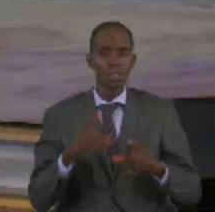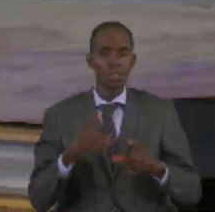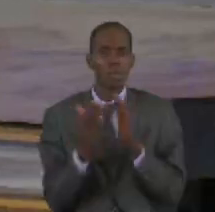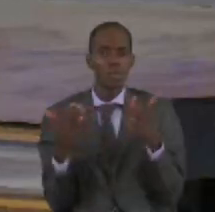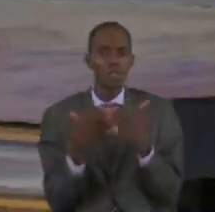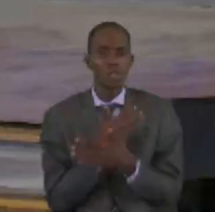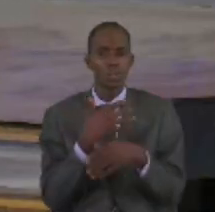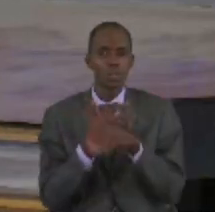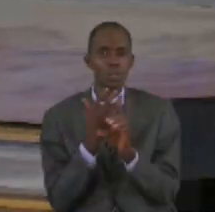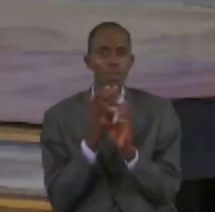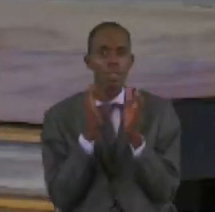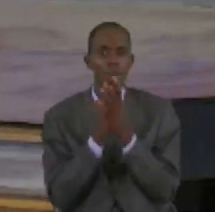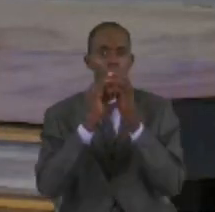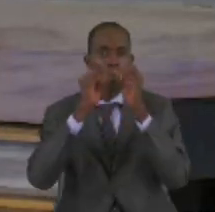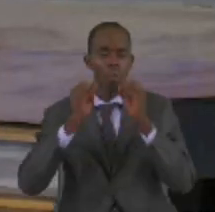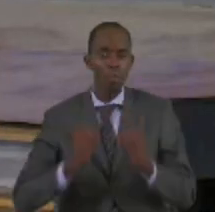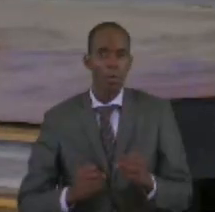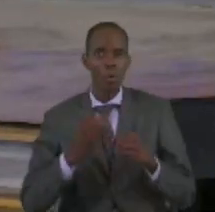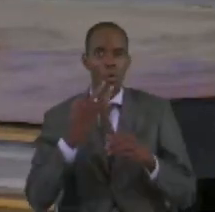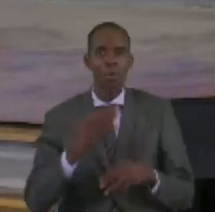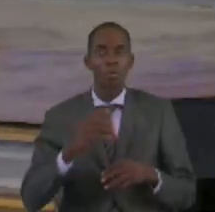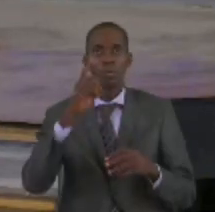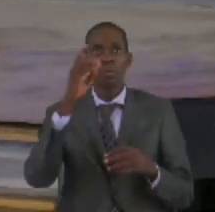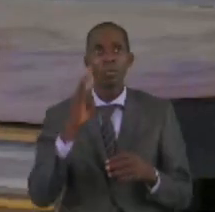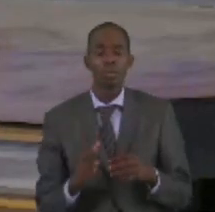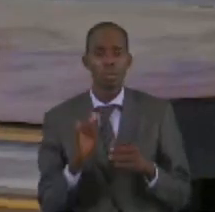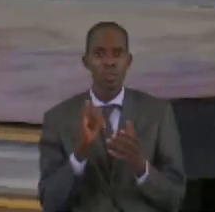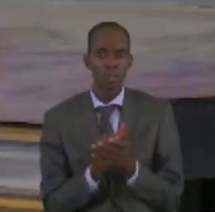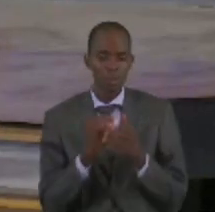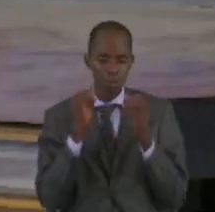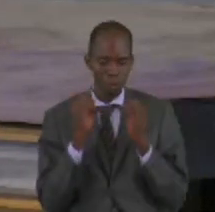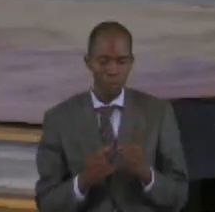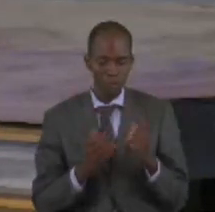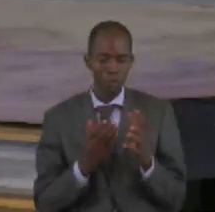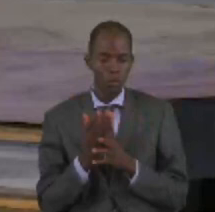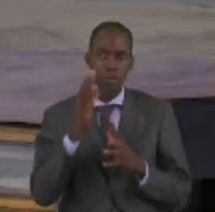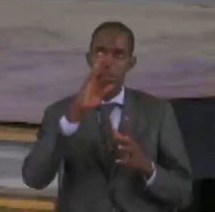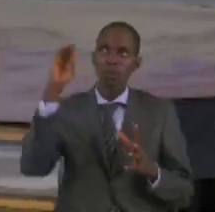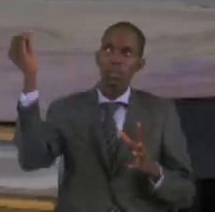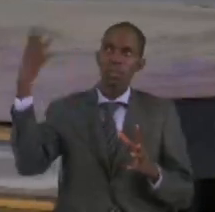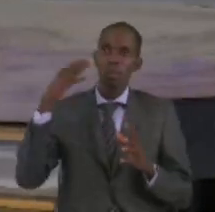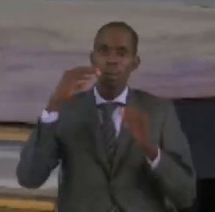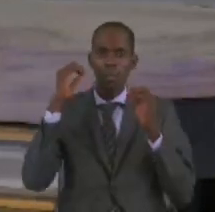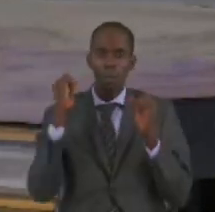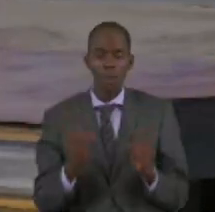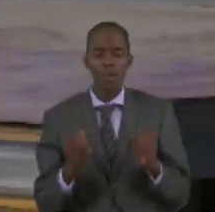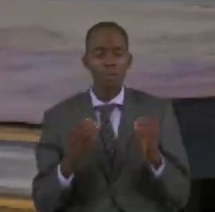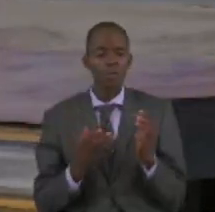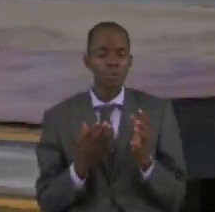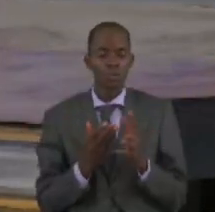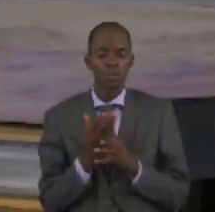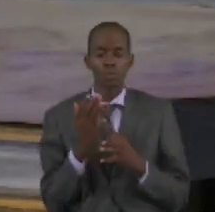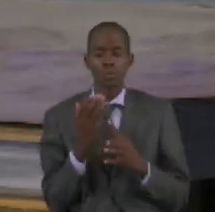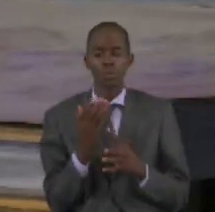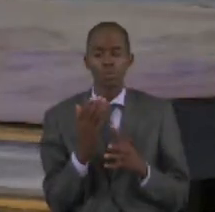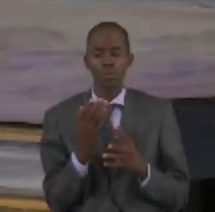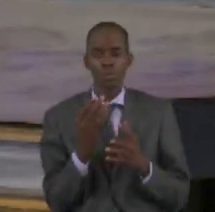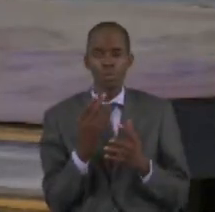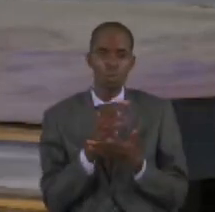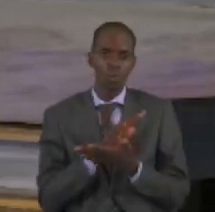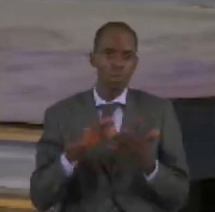Une nouvelle créature. Cette puissance de Dieu, cette puissance au travers de la grâce, cette puissance pour la